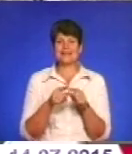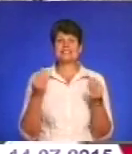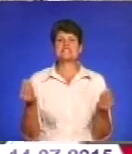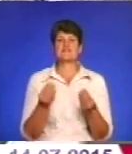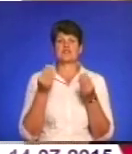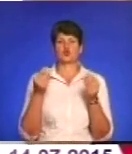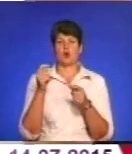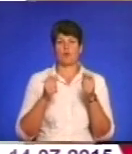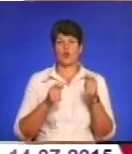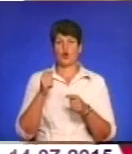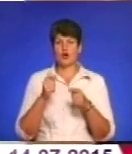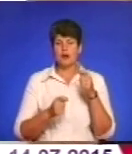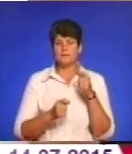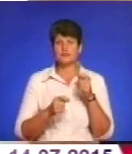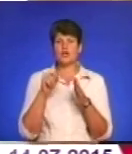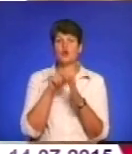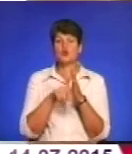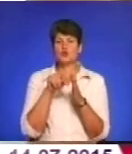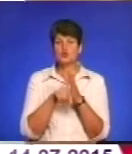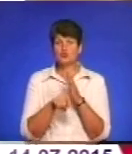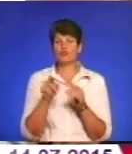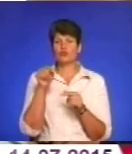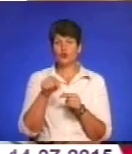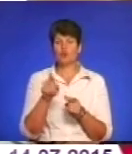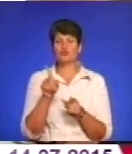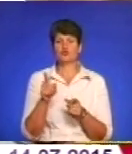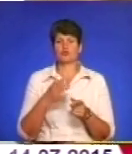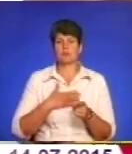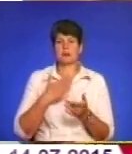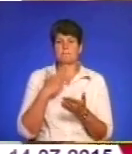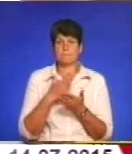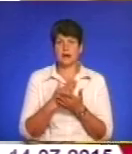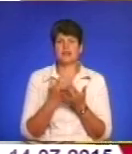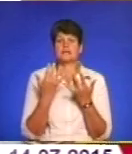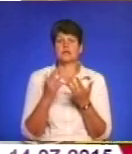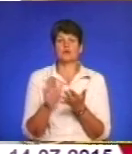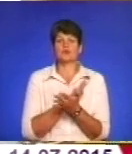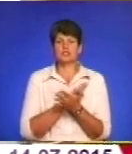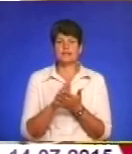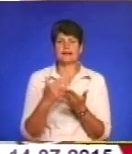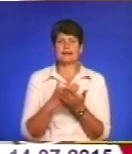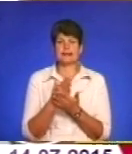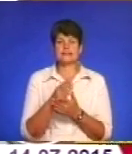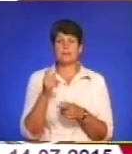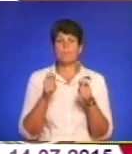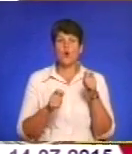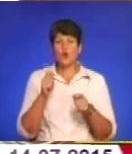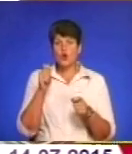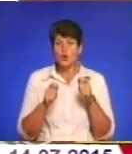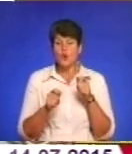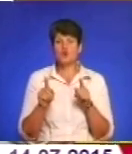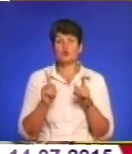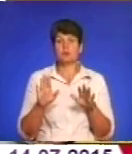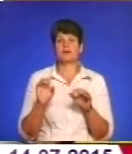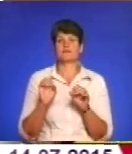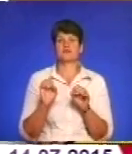молока. Суть цієї технології заключається в тому, що ми маємо настільки очищене якісне молоко, що ми його